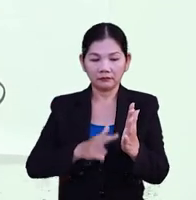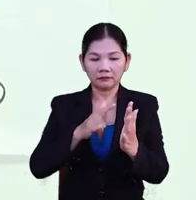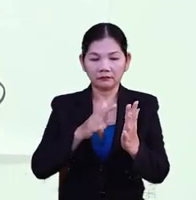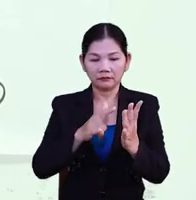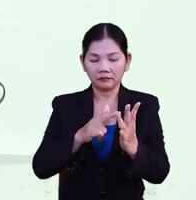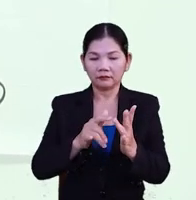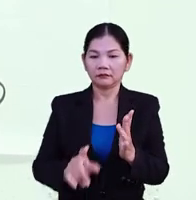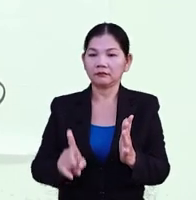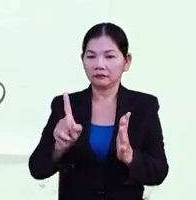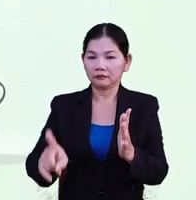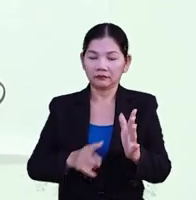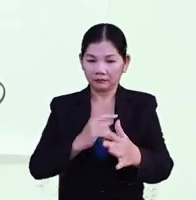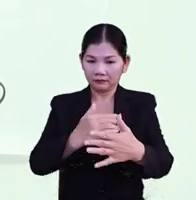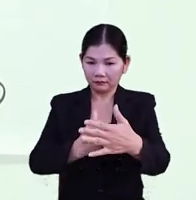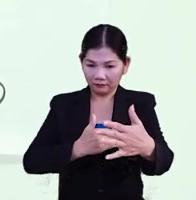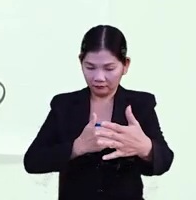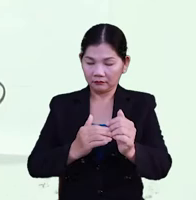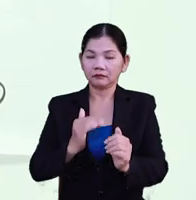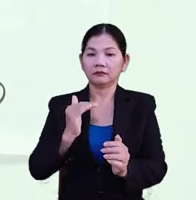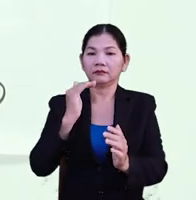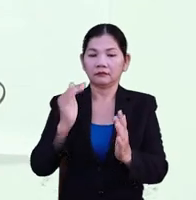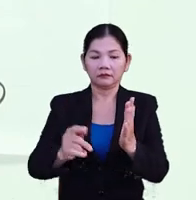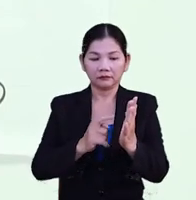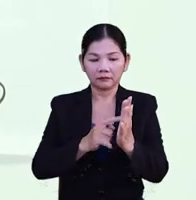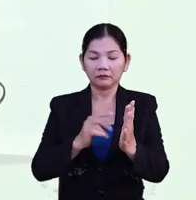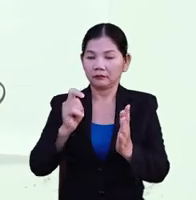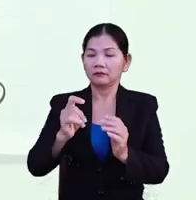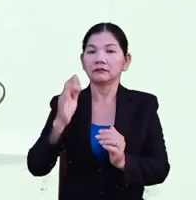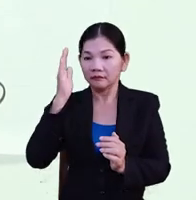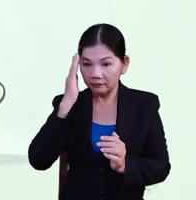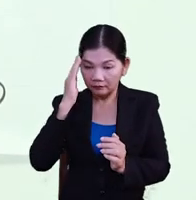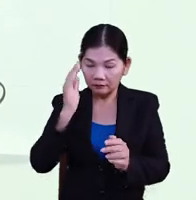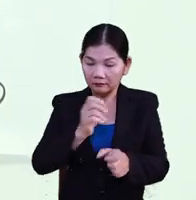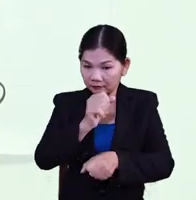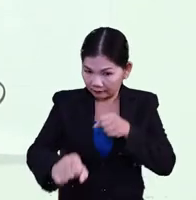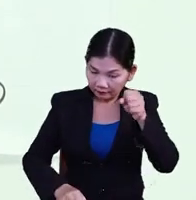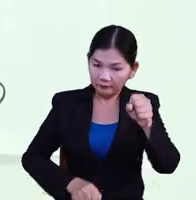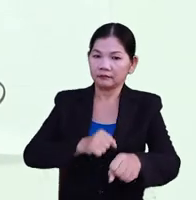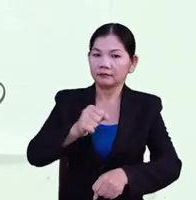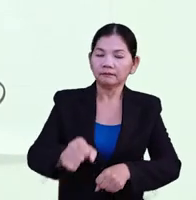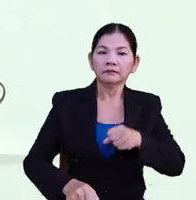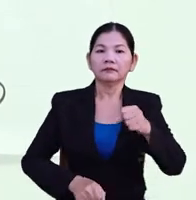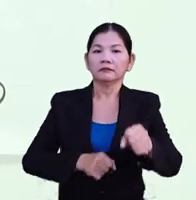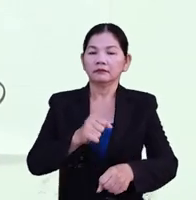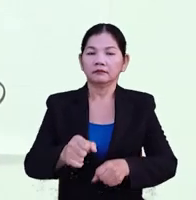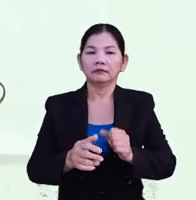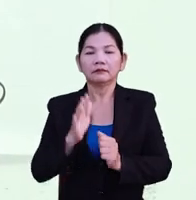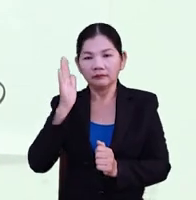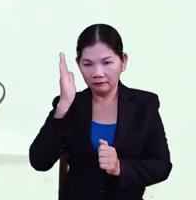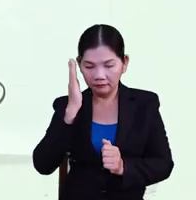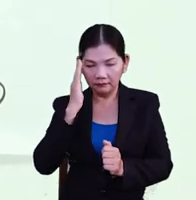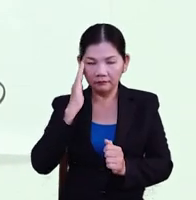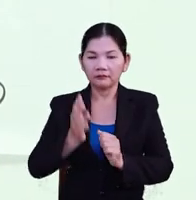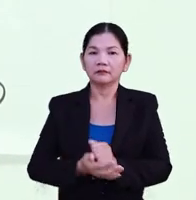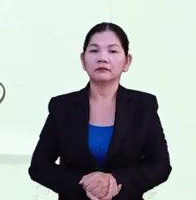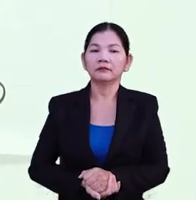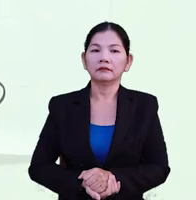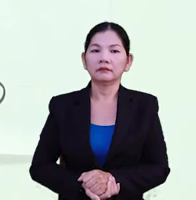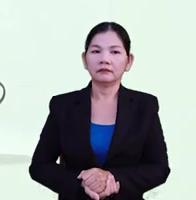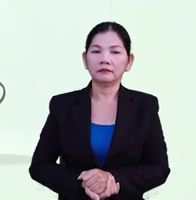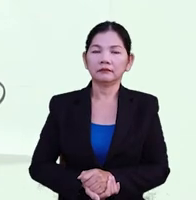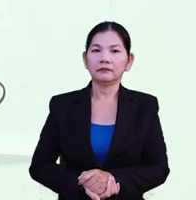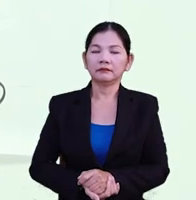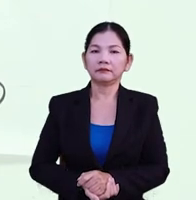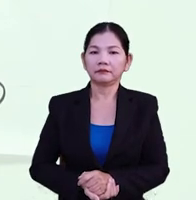នៅខាងខាងក្រោយសុកចាអញ្ចឹងកូនធ្លាប់ជីកកង់ដែរទេកូនចាអញ្ចឹងកូនធ្លាប់ជីកកង់ដែរណា